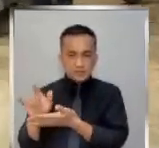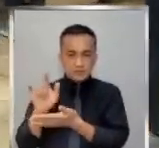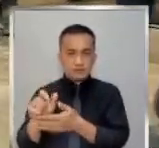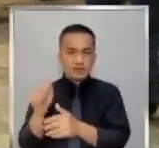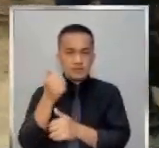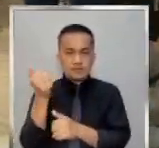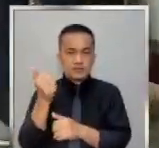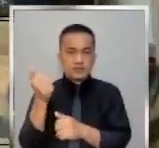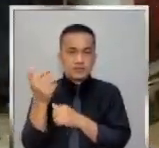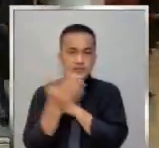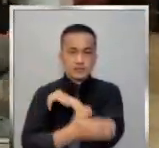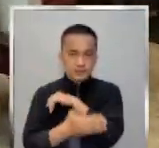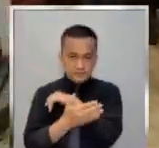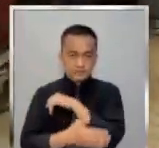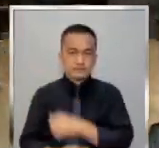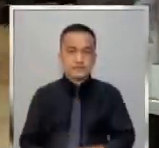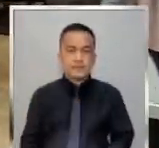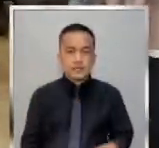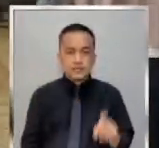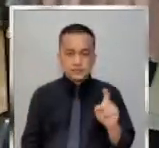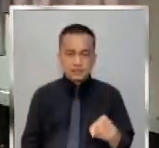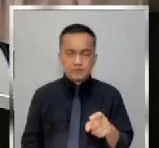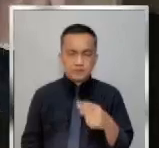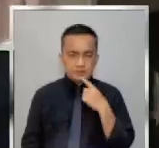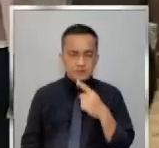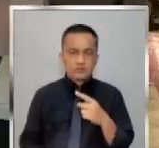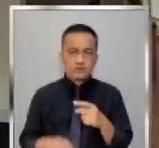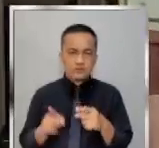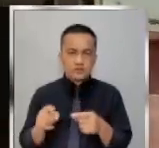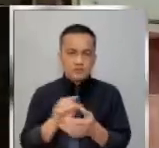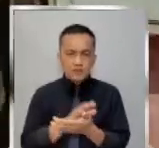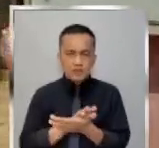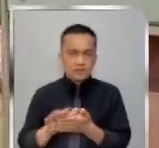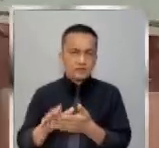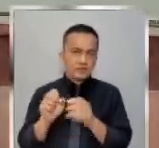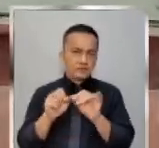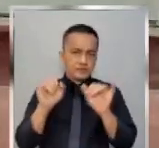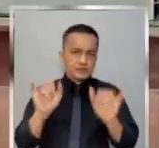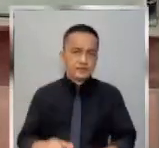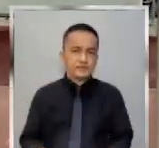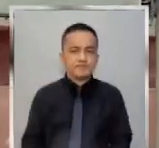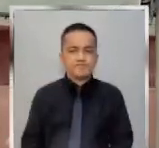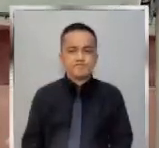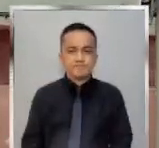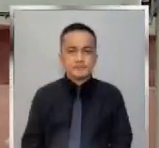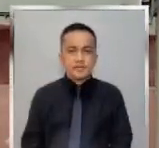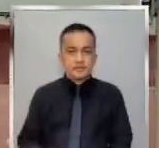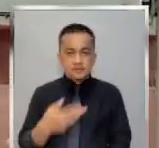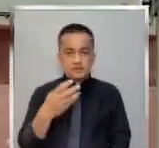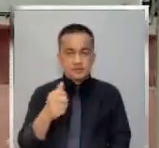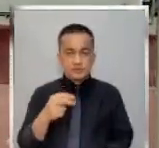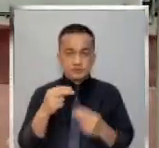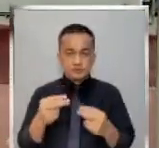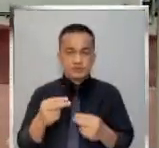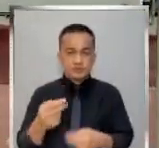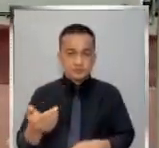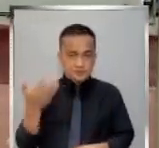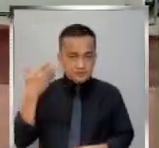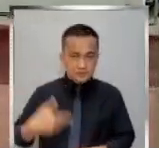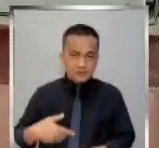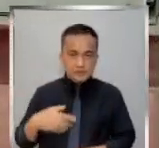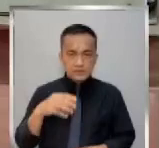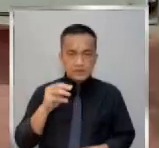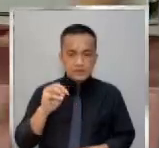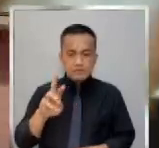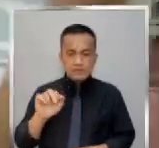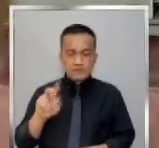Kaya dapat po talagang maayos natin itong sistema na to. Para sa GMA Integrated News, Mav Gonzalez, nakatutok,